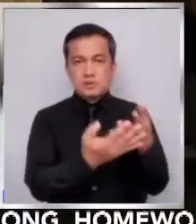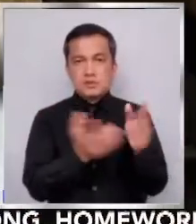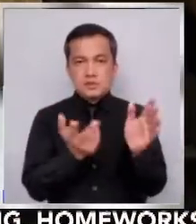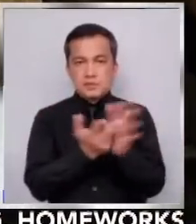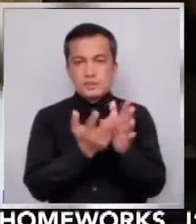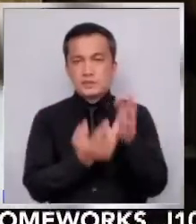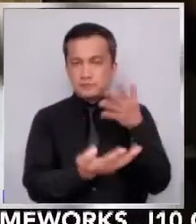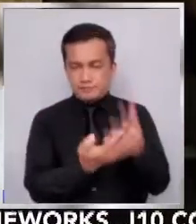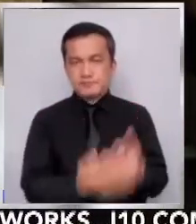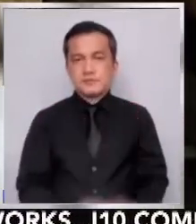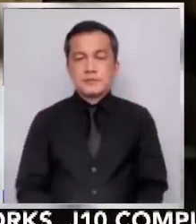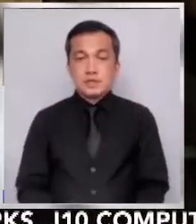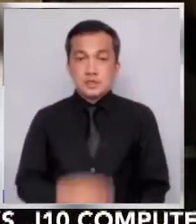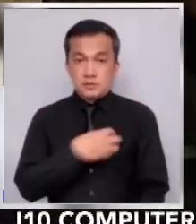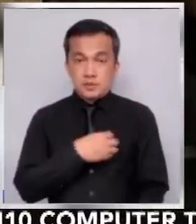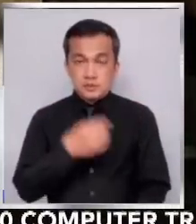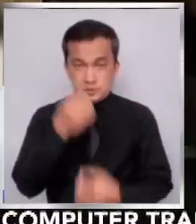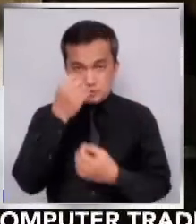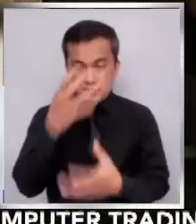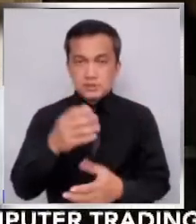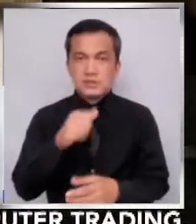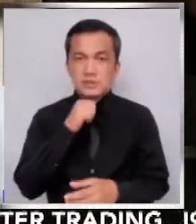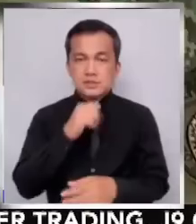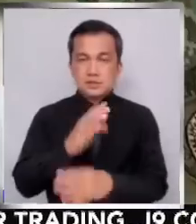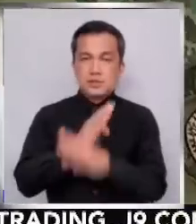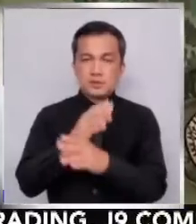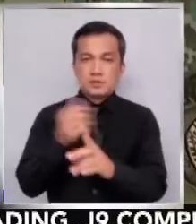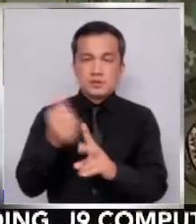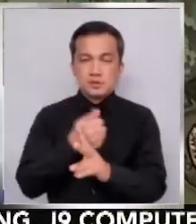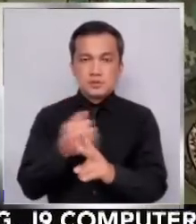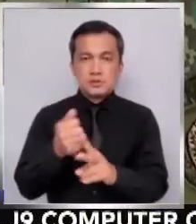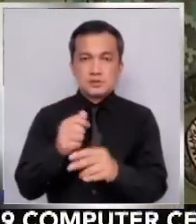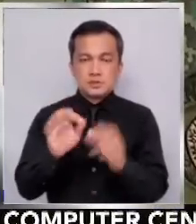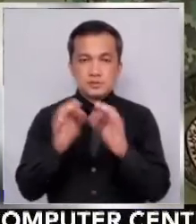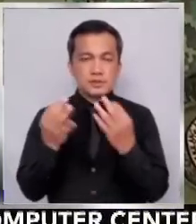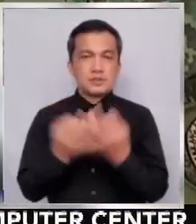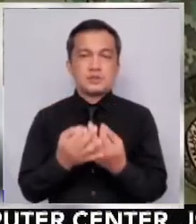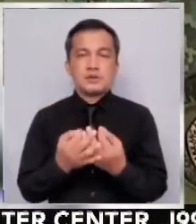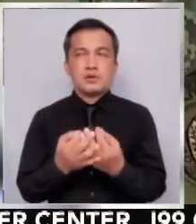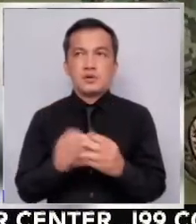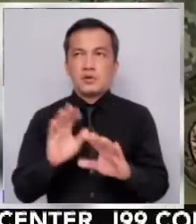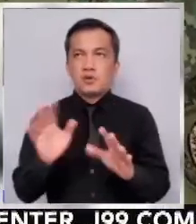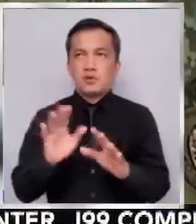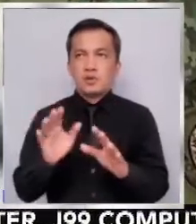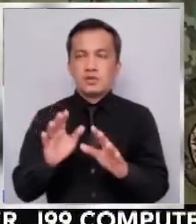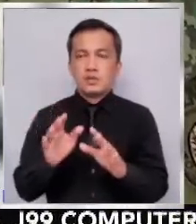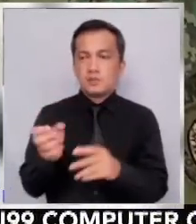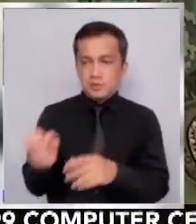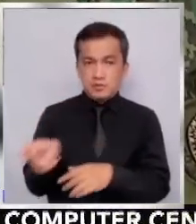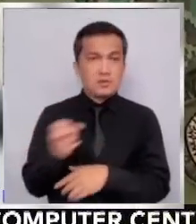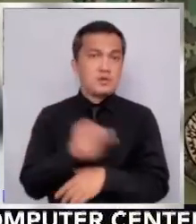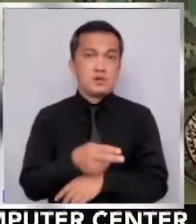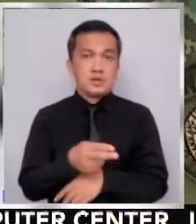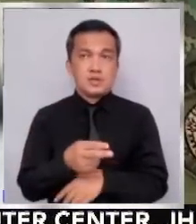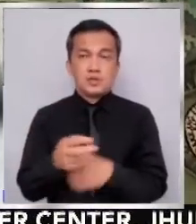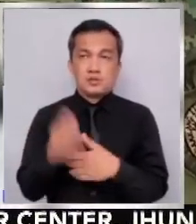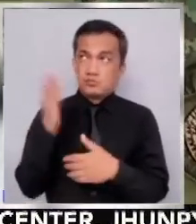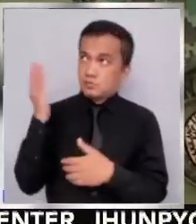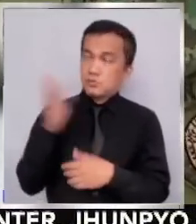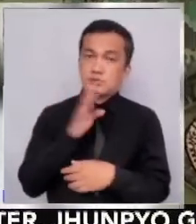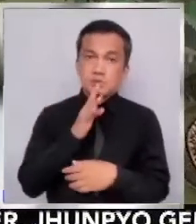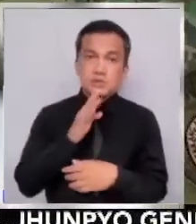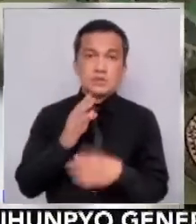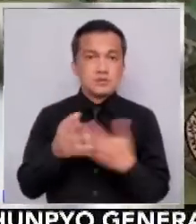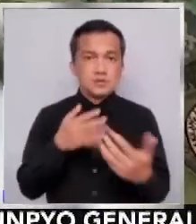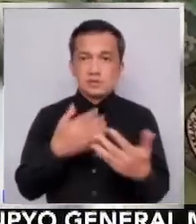pulisya para hindi magkaroon ng pang-aabuso sa loob ng pamilya. Huwag po nating ipagkaubaya na kahit kaninong tao yung